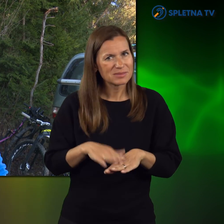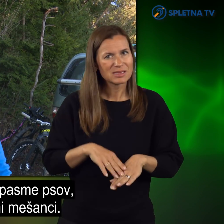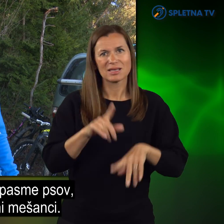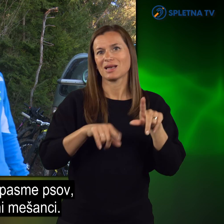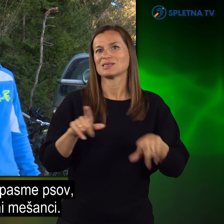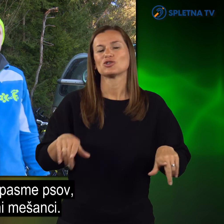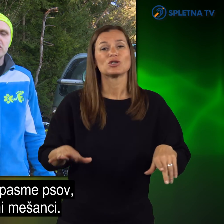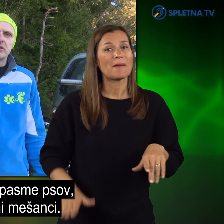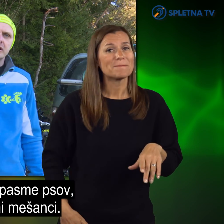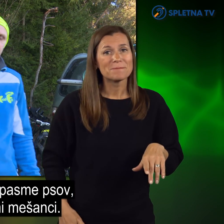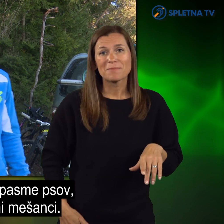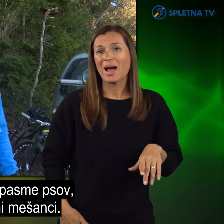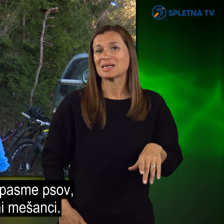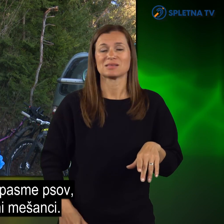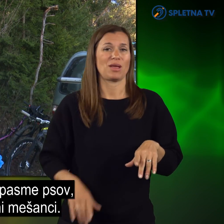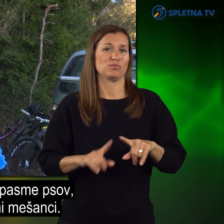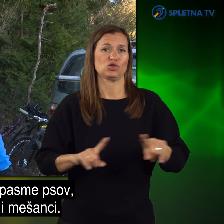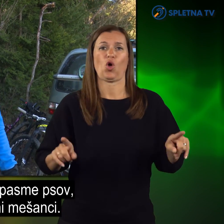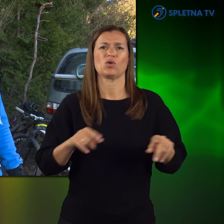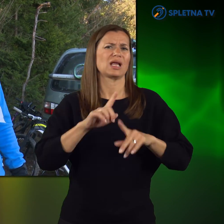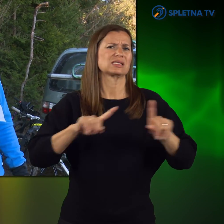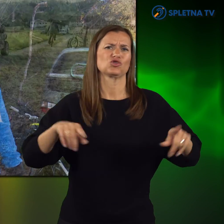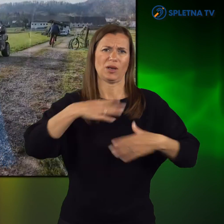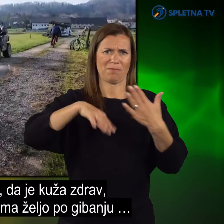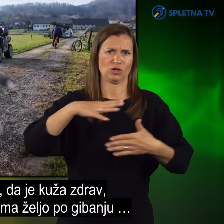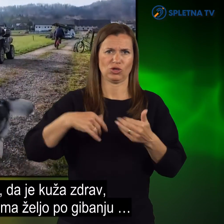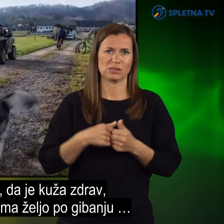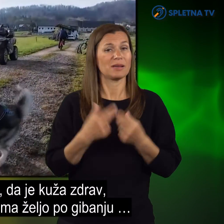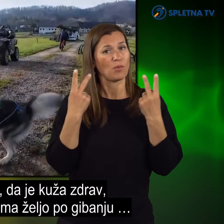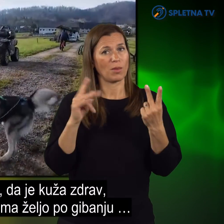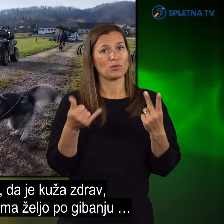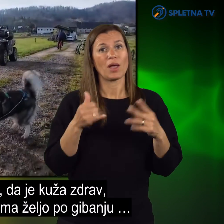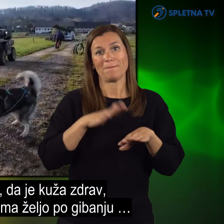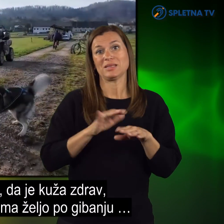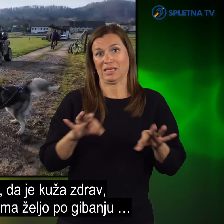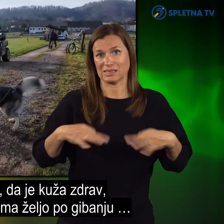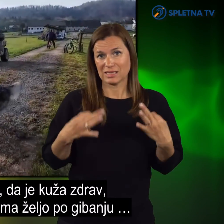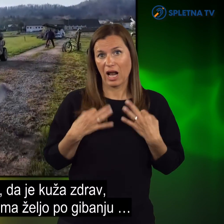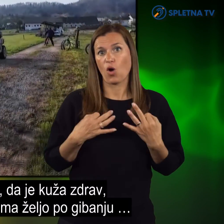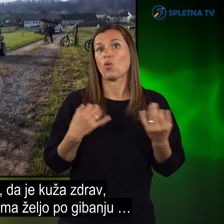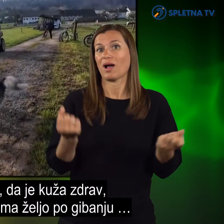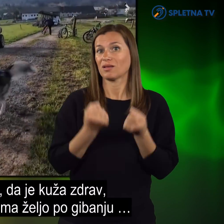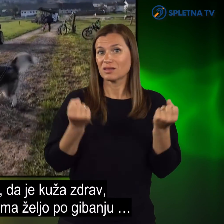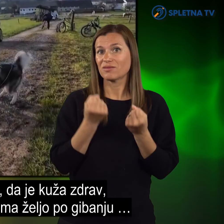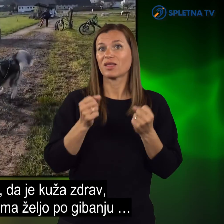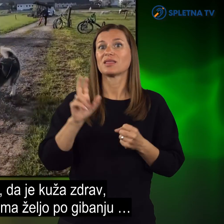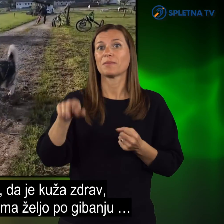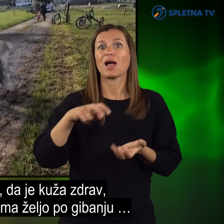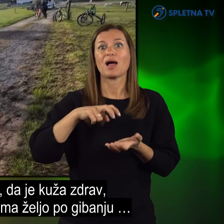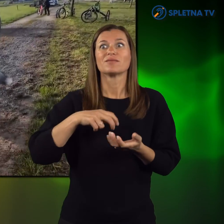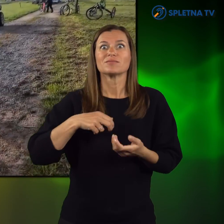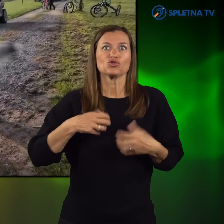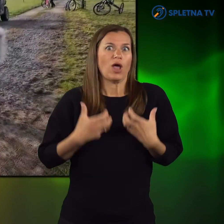psi, različne pasme psov, različni mešanci. Pač pomembno je, da je kuža zdrav, da je aktiven, da ima željo